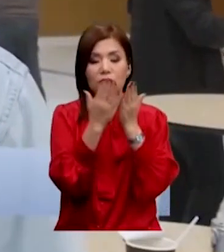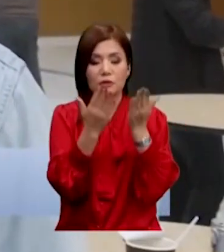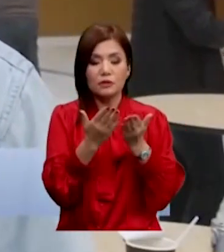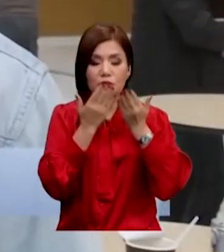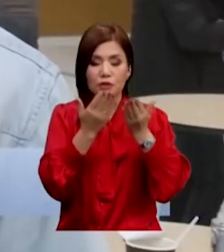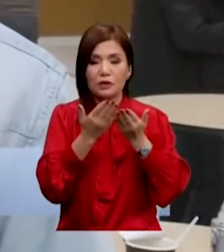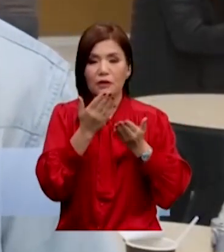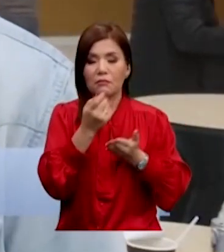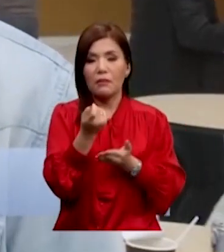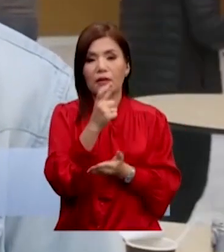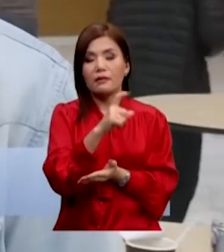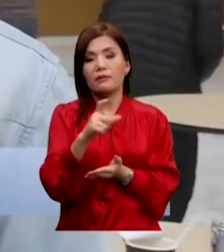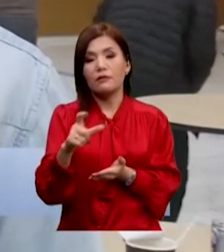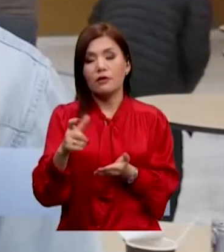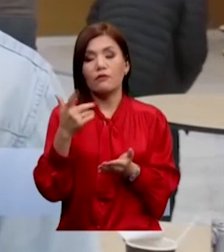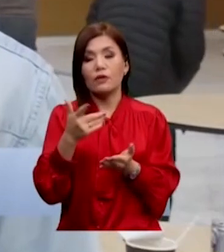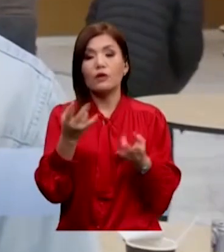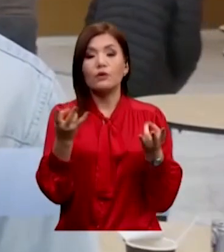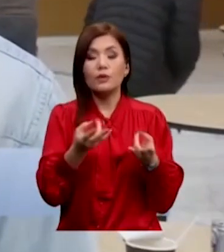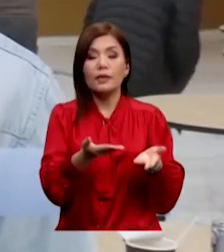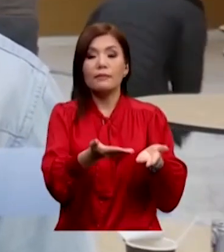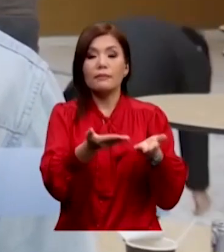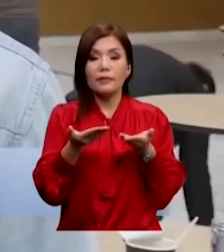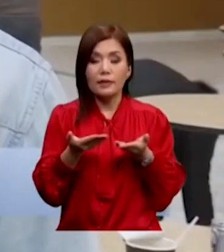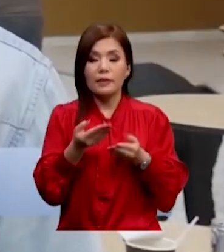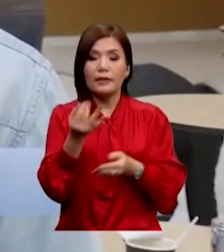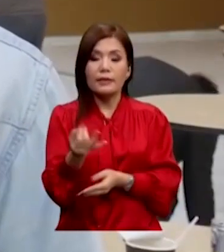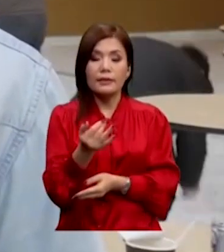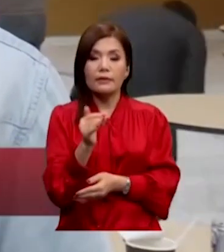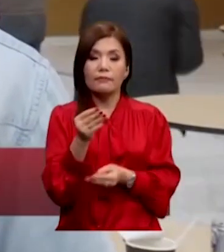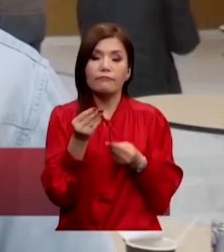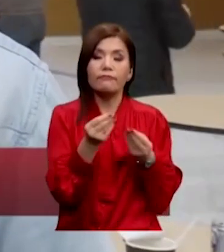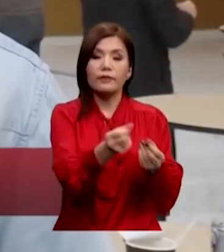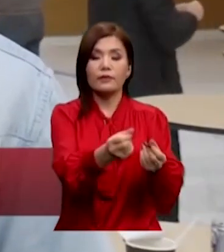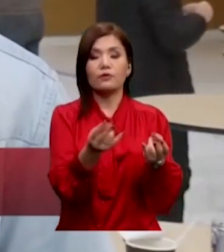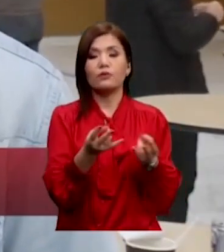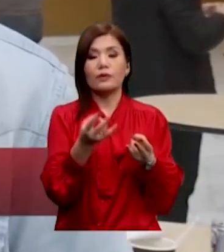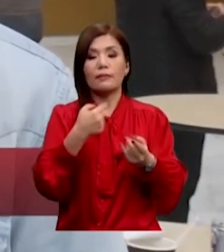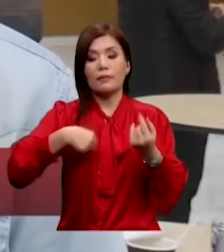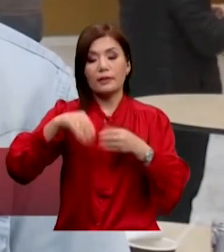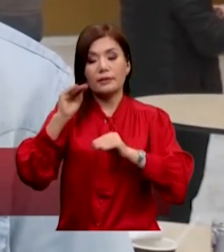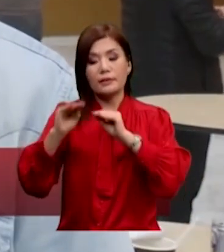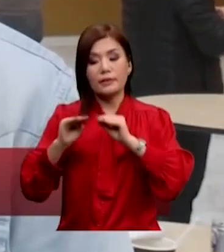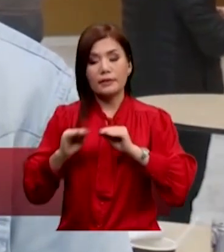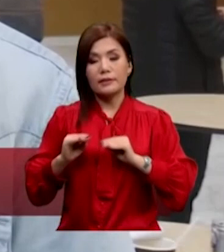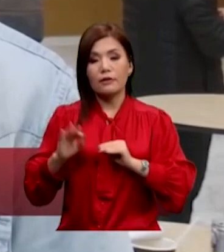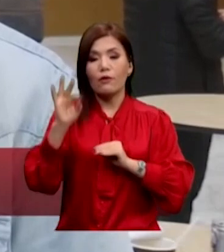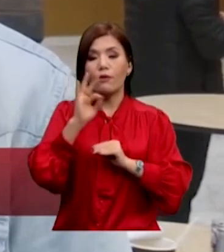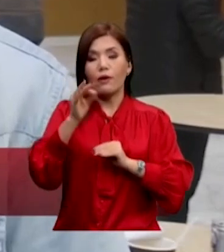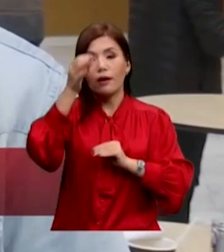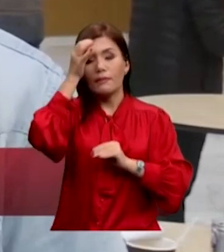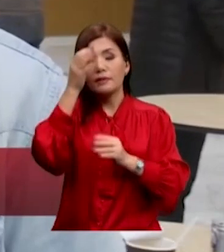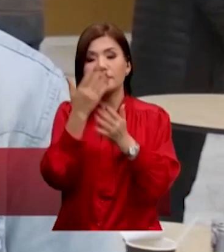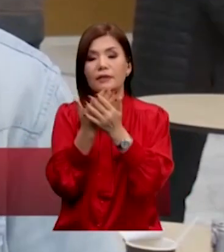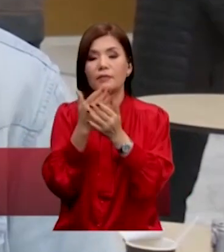деле. Теперь мы должны их вовлечь в этот процесс. Каким образом мы создаем геймификацию в образовательном процессе?